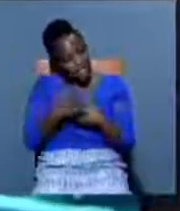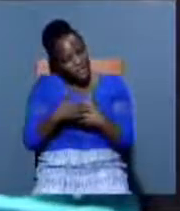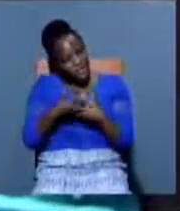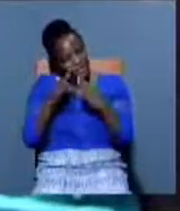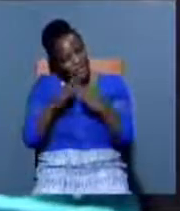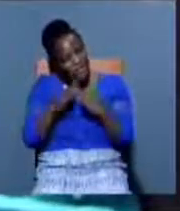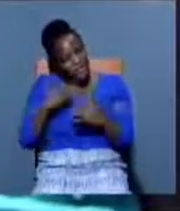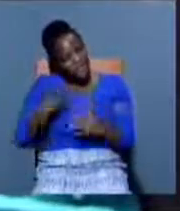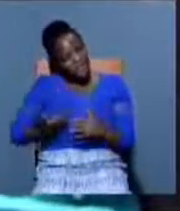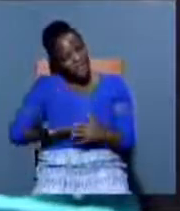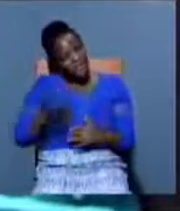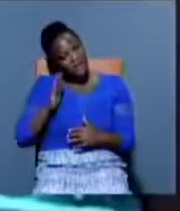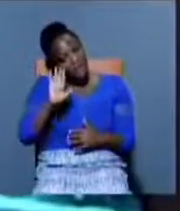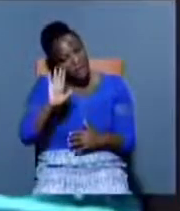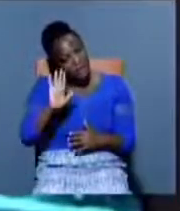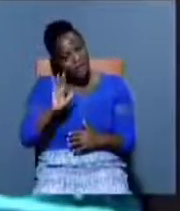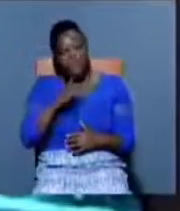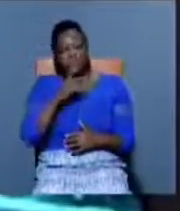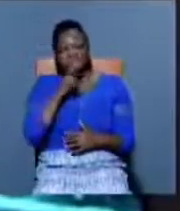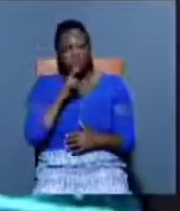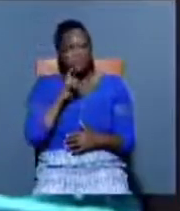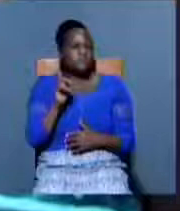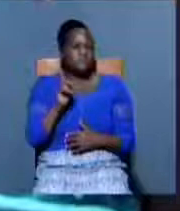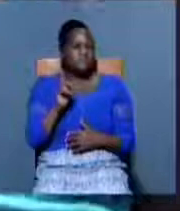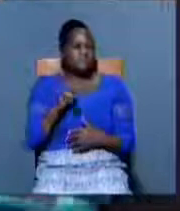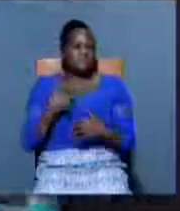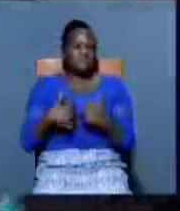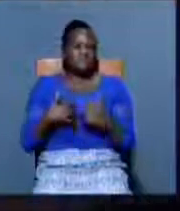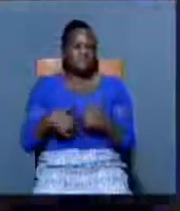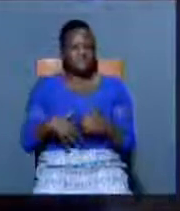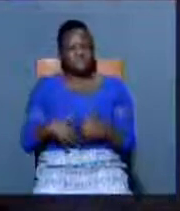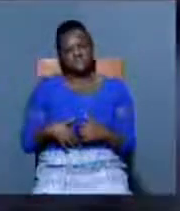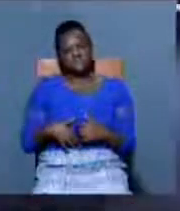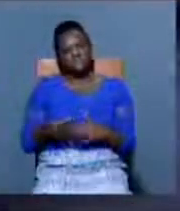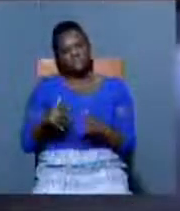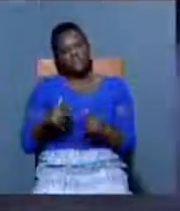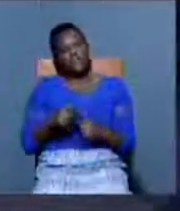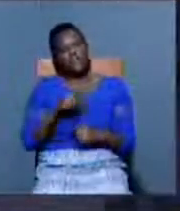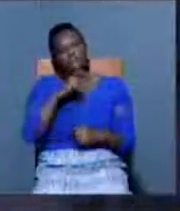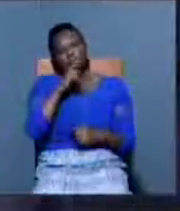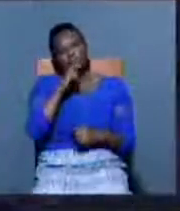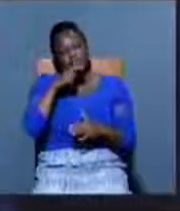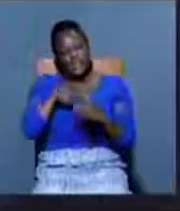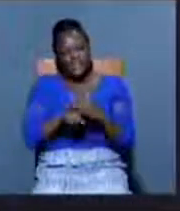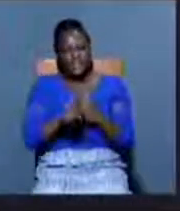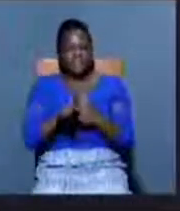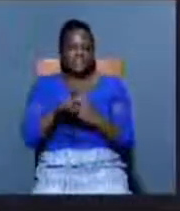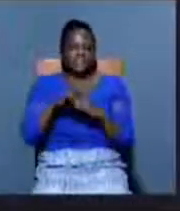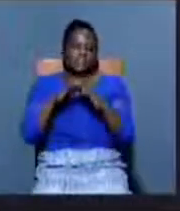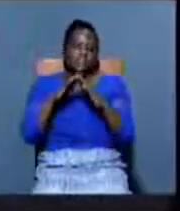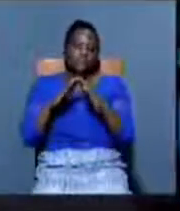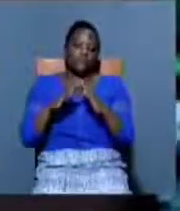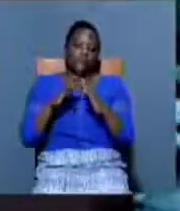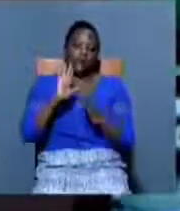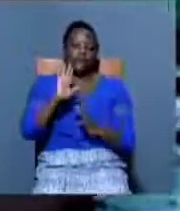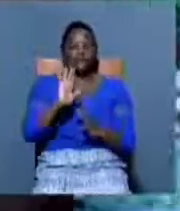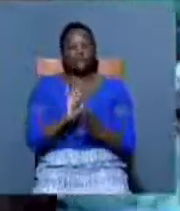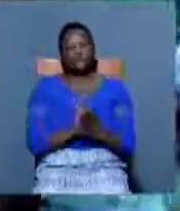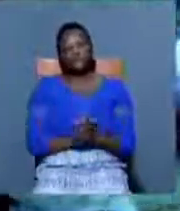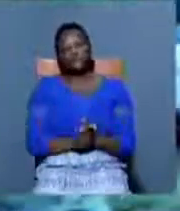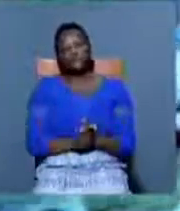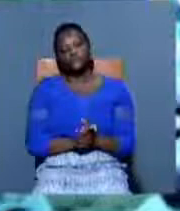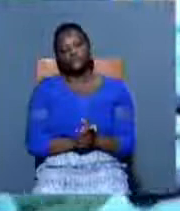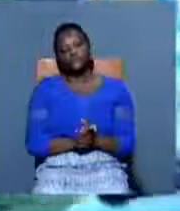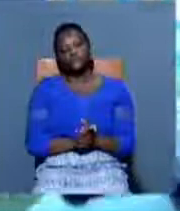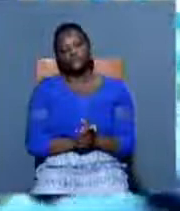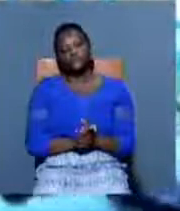baba. Usiofie kuakti kama mume ndani ya nyumba. Nimalizie la mwisho, na hili niliweka la mwisho kusudi tu kwa hizi dakika